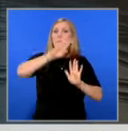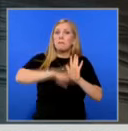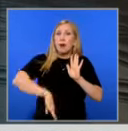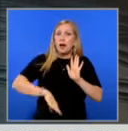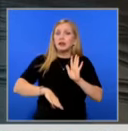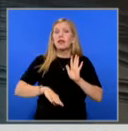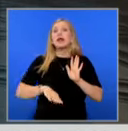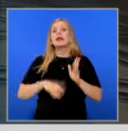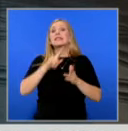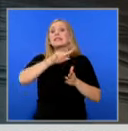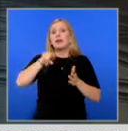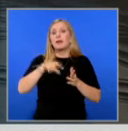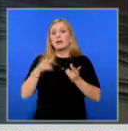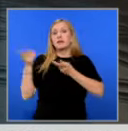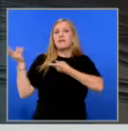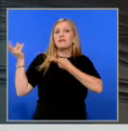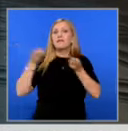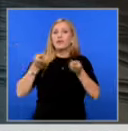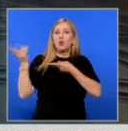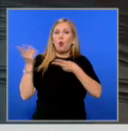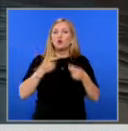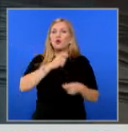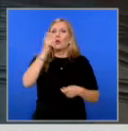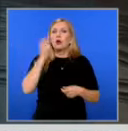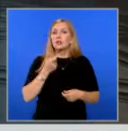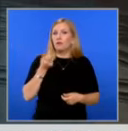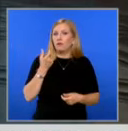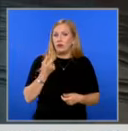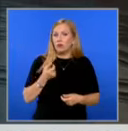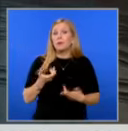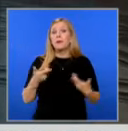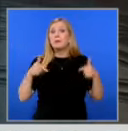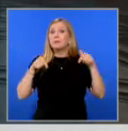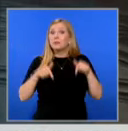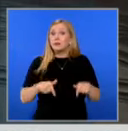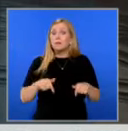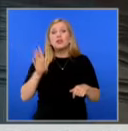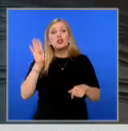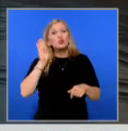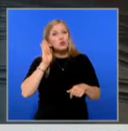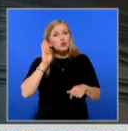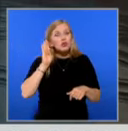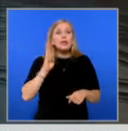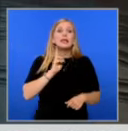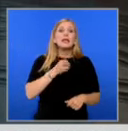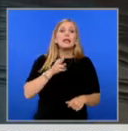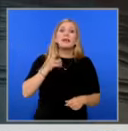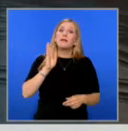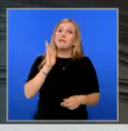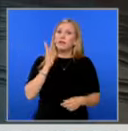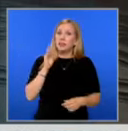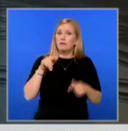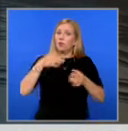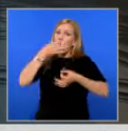нас от 16 септември днес в зала беше изслушан и земеделският министър кирил вътев който обаче обясни че ще